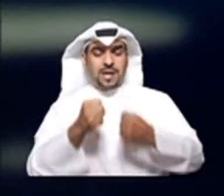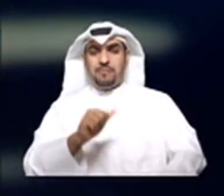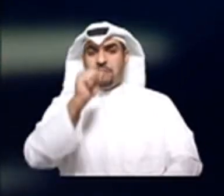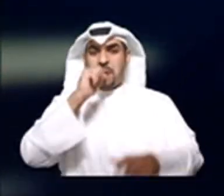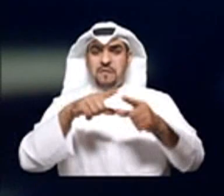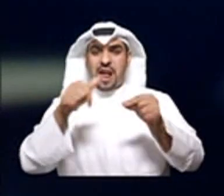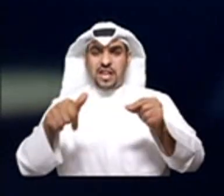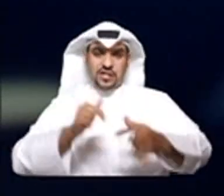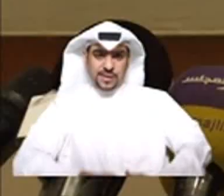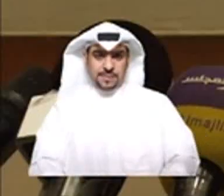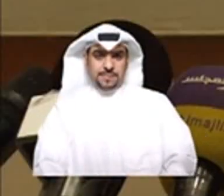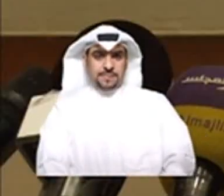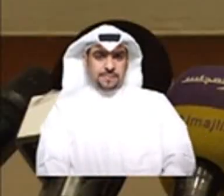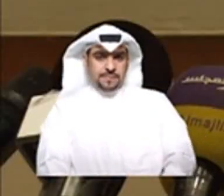المياه.